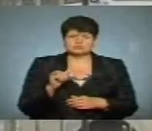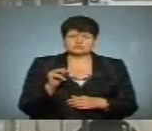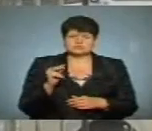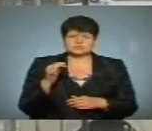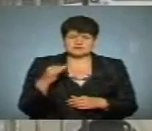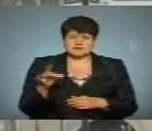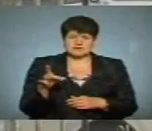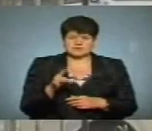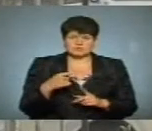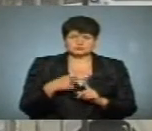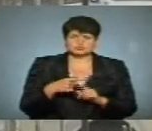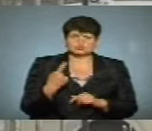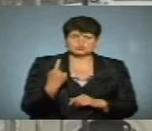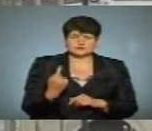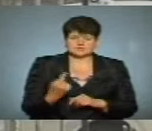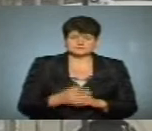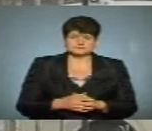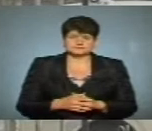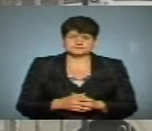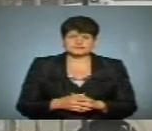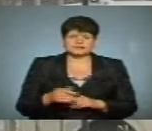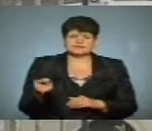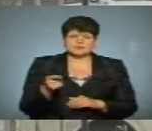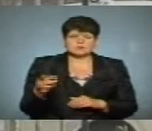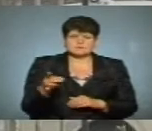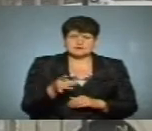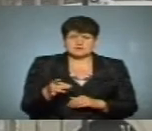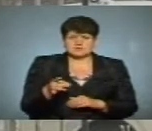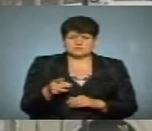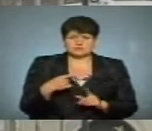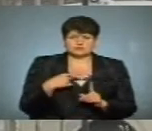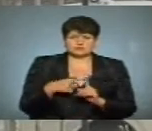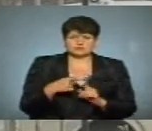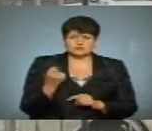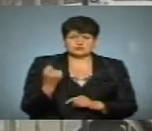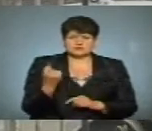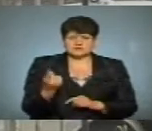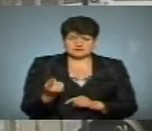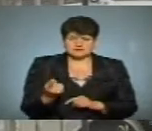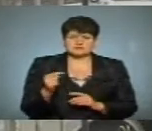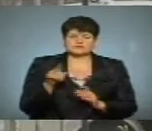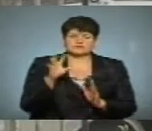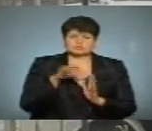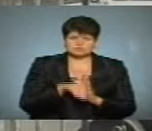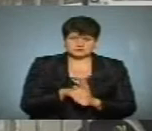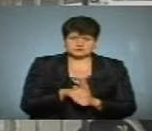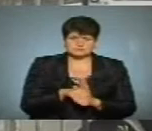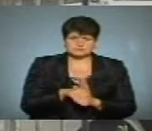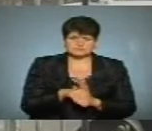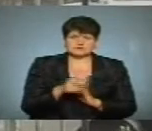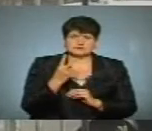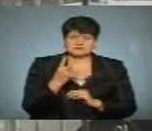район – плюс 1, Тернопільський район – плюс 11, в тому числі